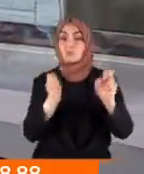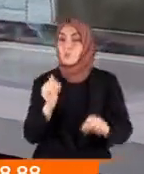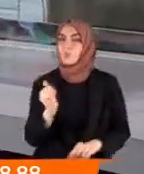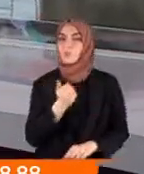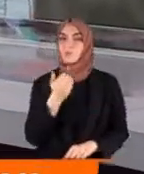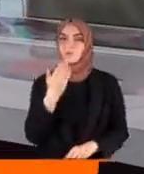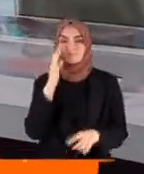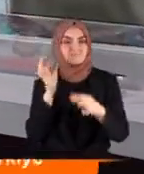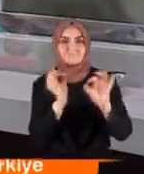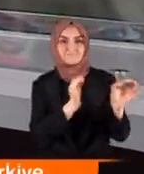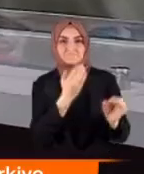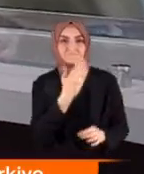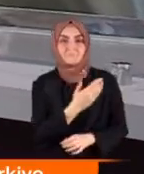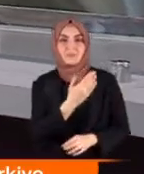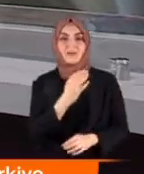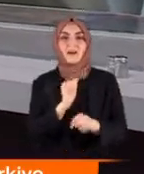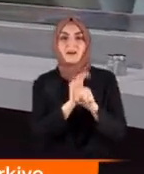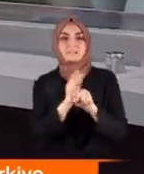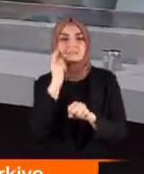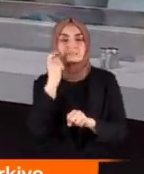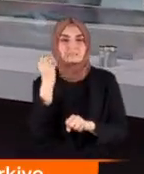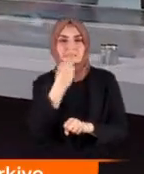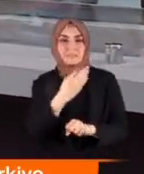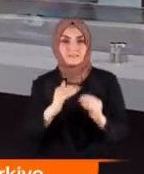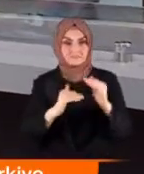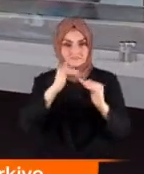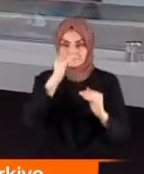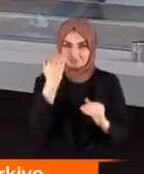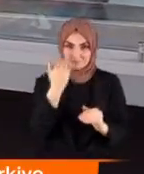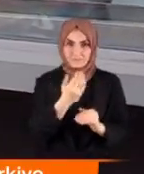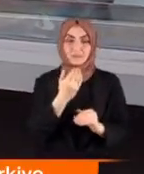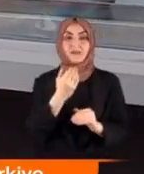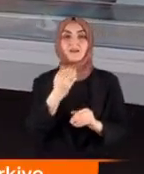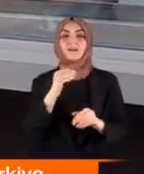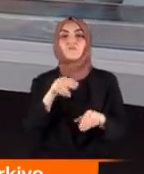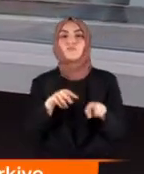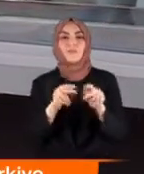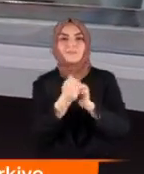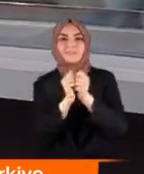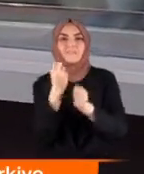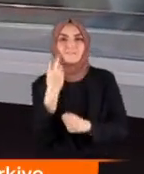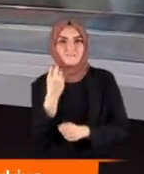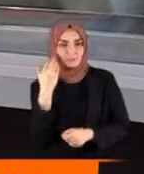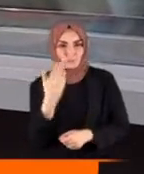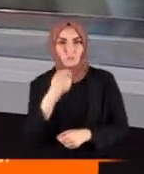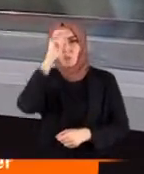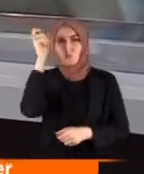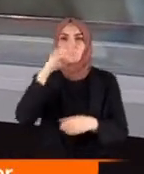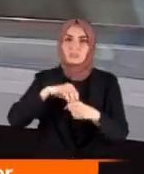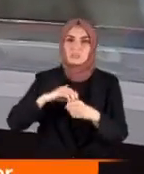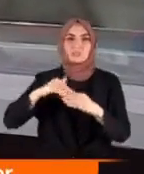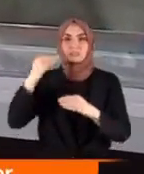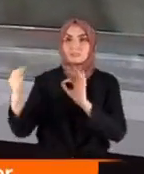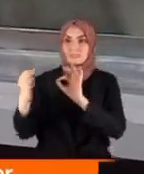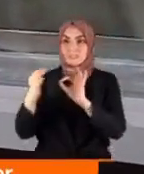vaka sayılarının seyrinden aşı seferberliğine, mutant virüsten iç ve dış ilişkilere birçok başlığın ele alınacağı